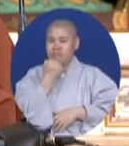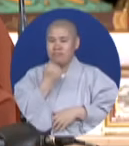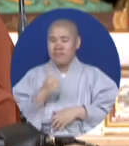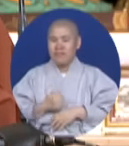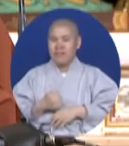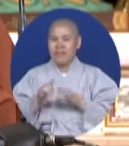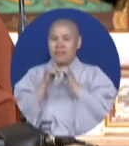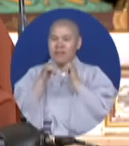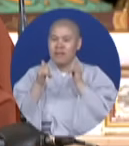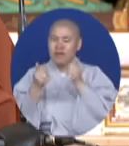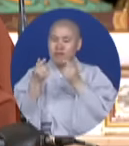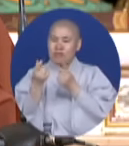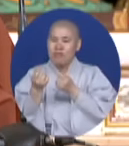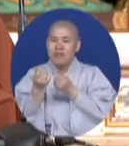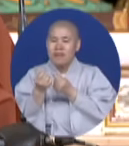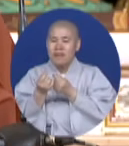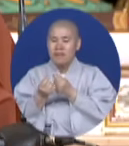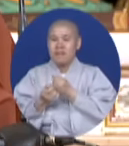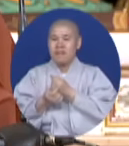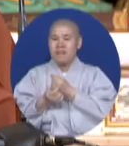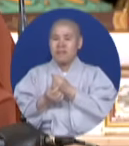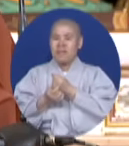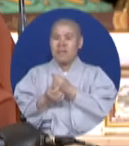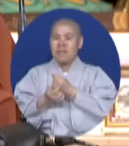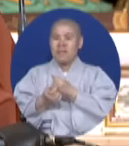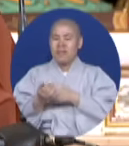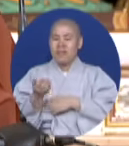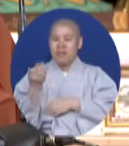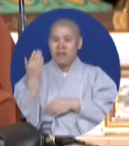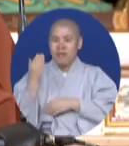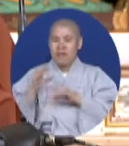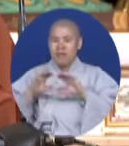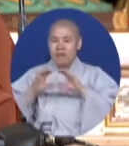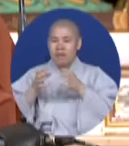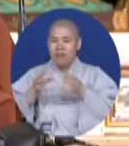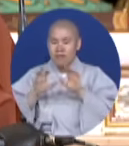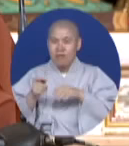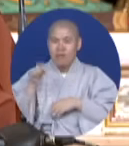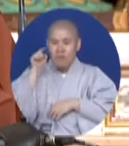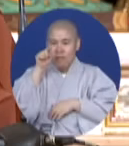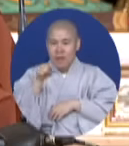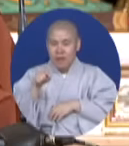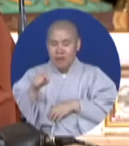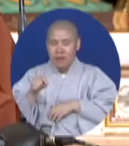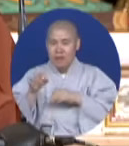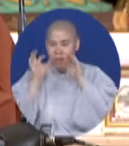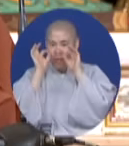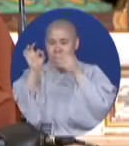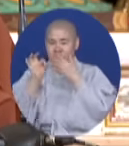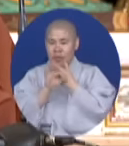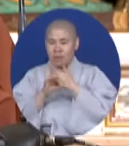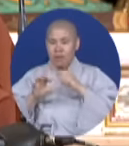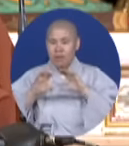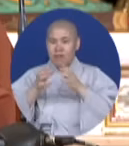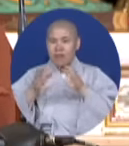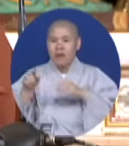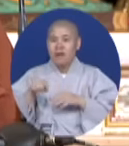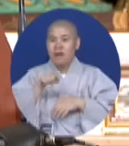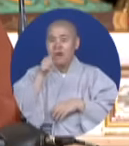인간이 꼭 그렇습니다. 저 지구 밖에서 지구를 보면 지구 한 덩어리지